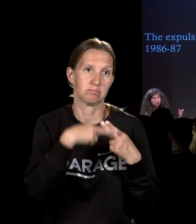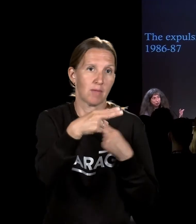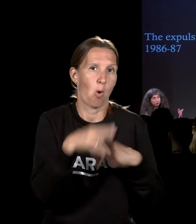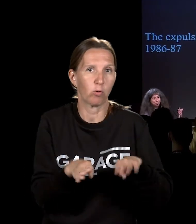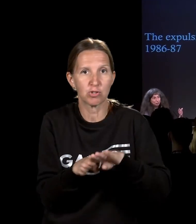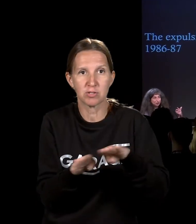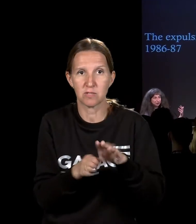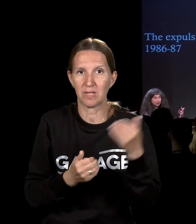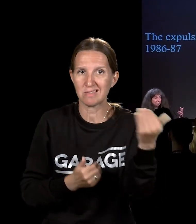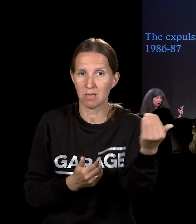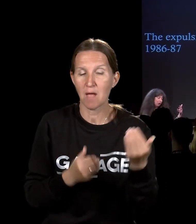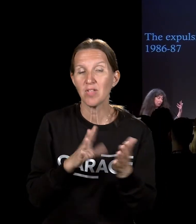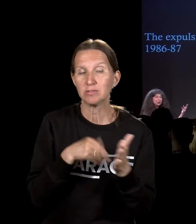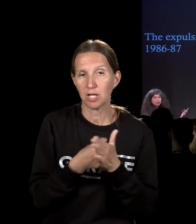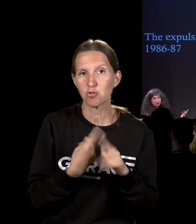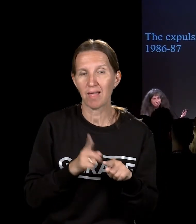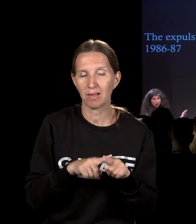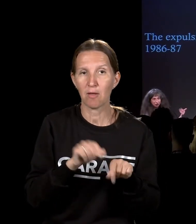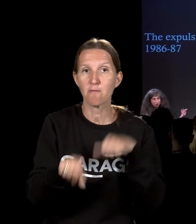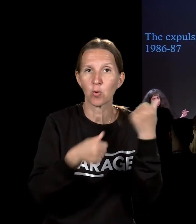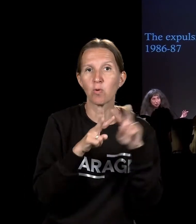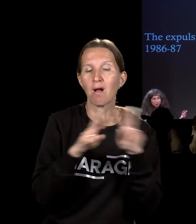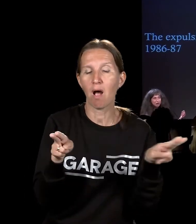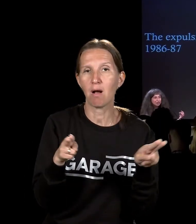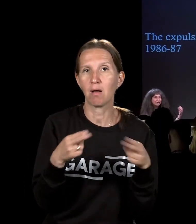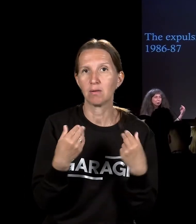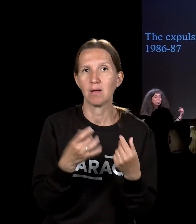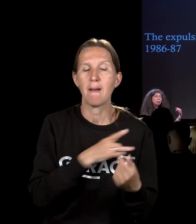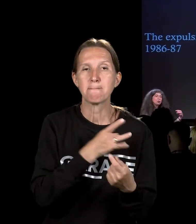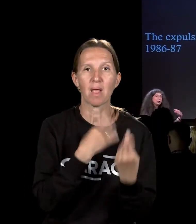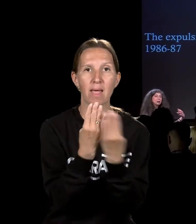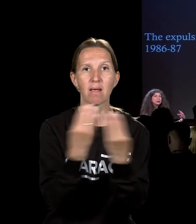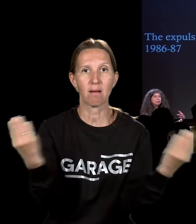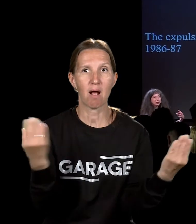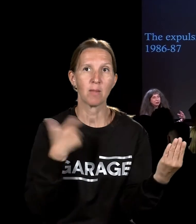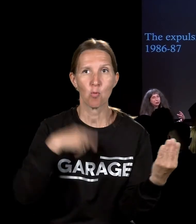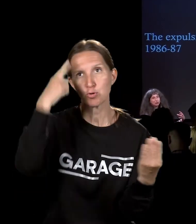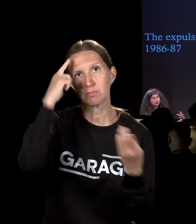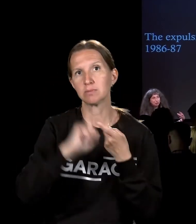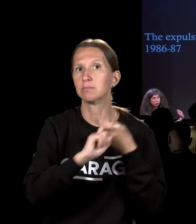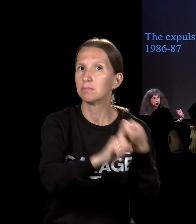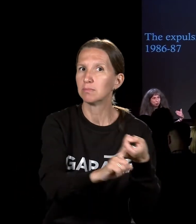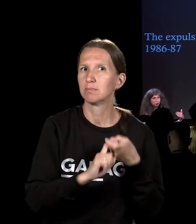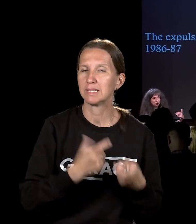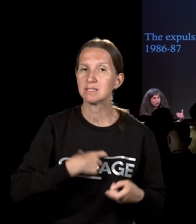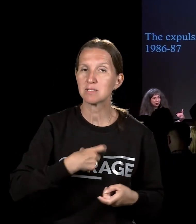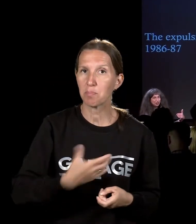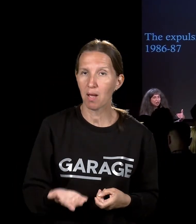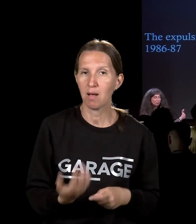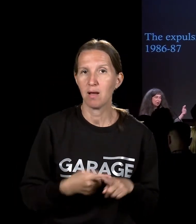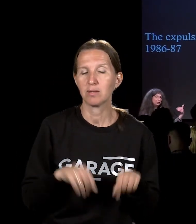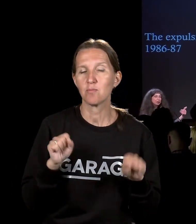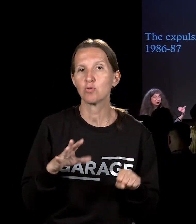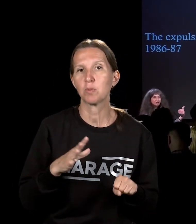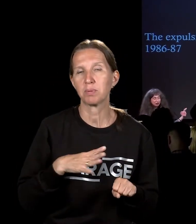те фигуры, которые являются пространством, экраном, чаще всего белым, на которые мы можем проецировать себя. Это то, что может быть,